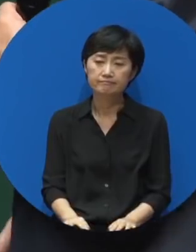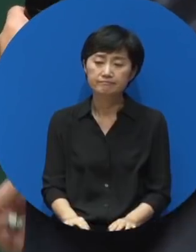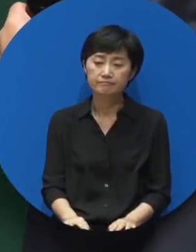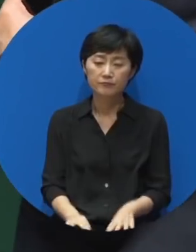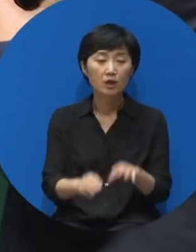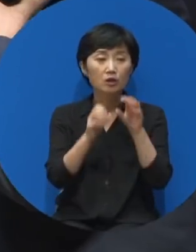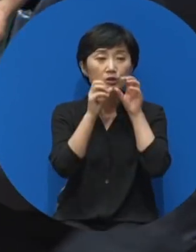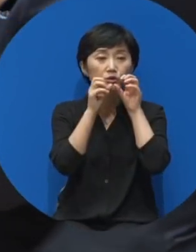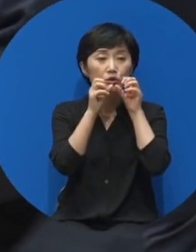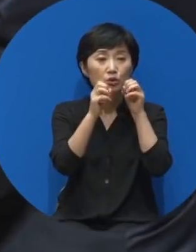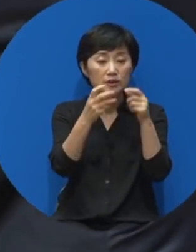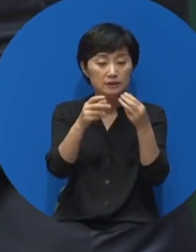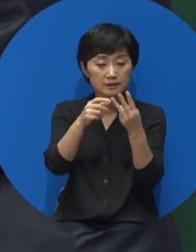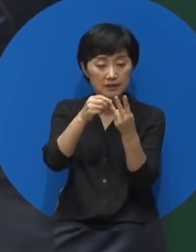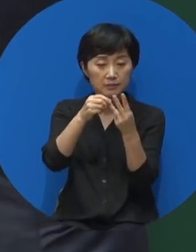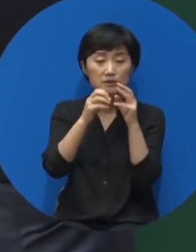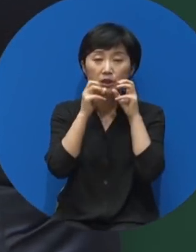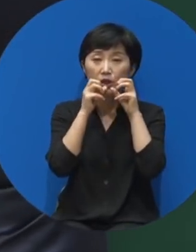전도는